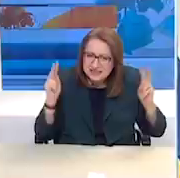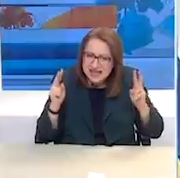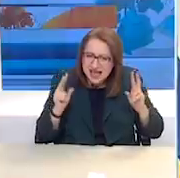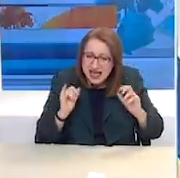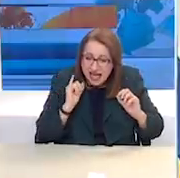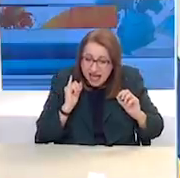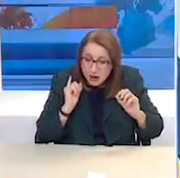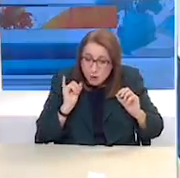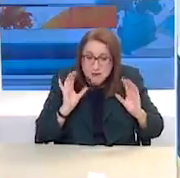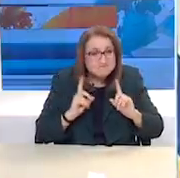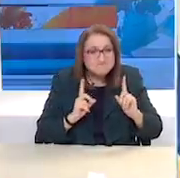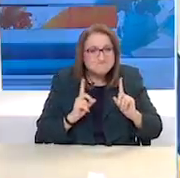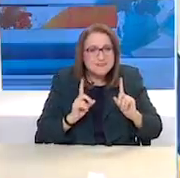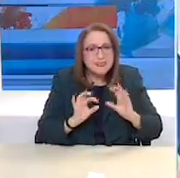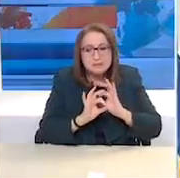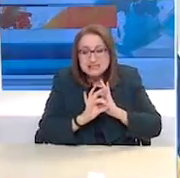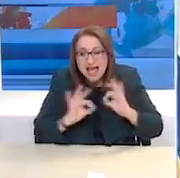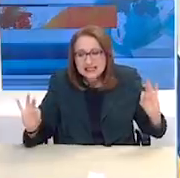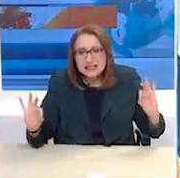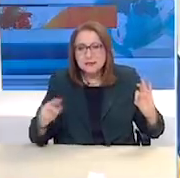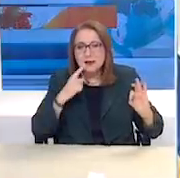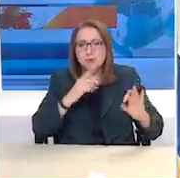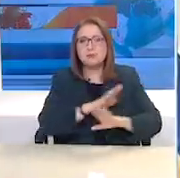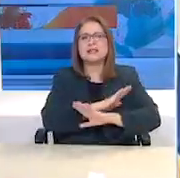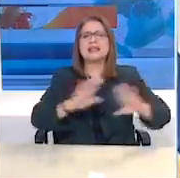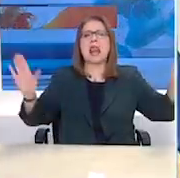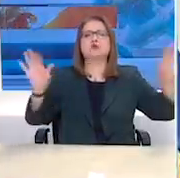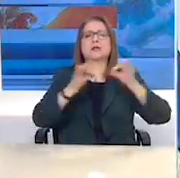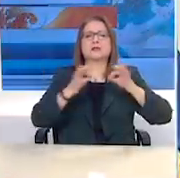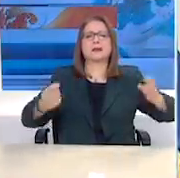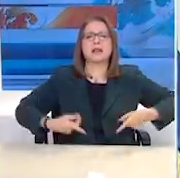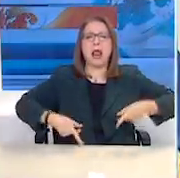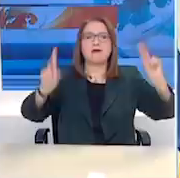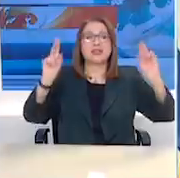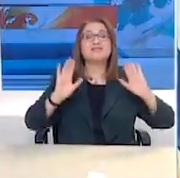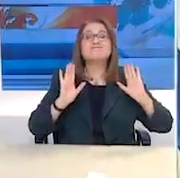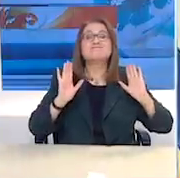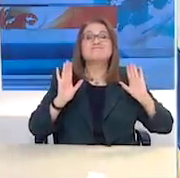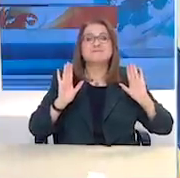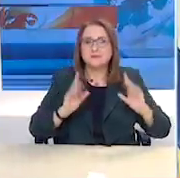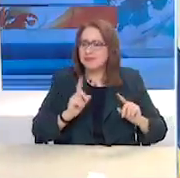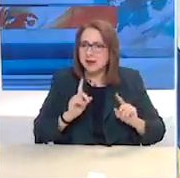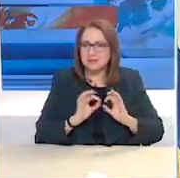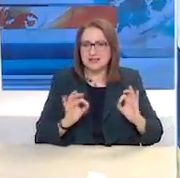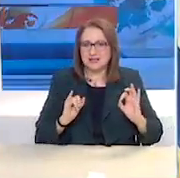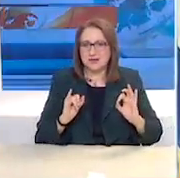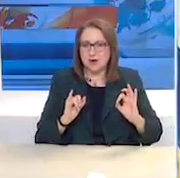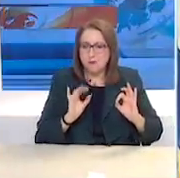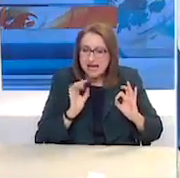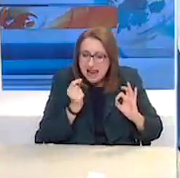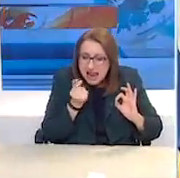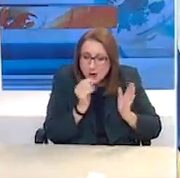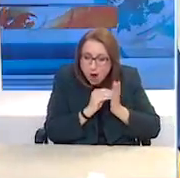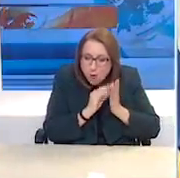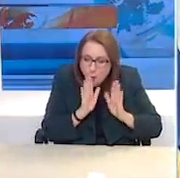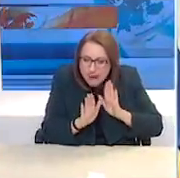για να πούμε ότι έρονται τα μέτρα. Πιστέψτε με, θα οδηγούσε σε μια διασπορά και ιδιαίτερα αν είχαμε επιτρέπαμε μαζικές συγκεντρώσεις